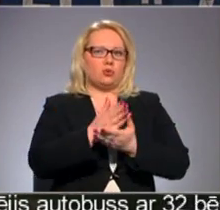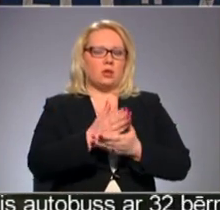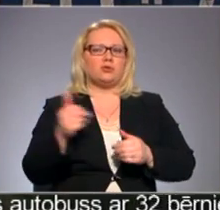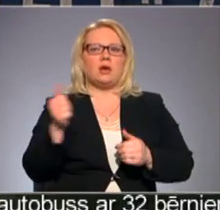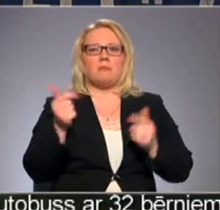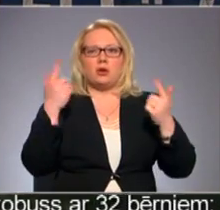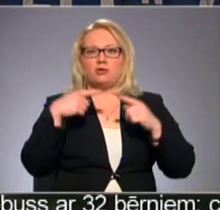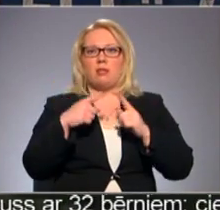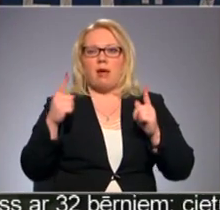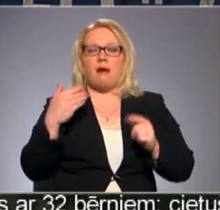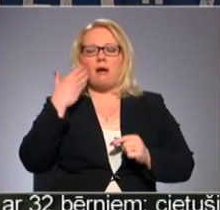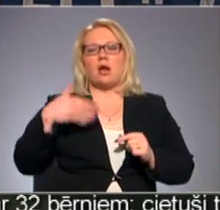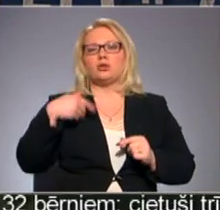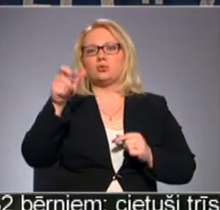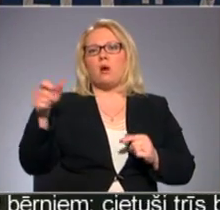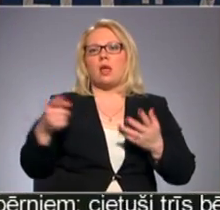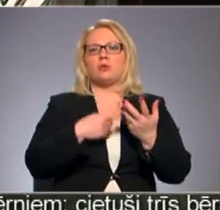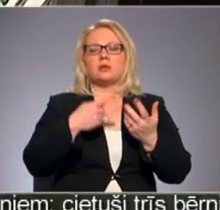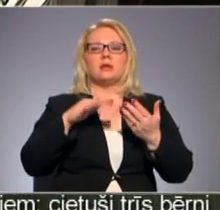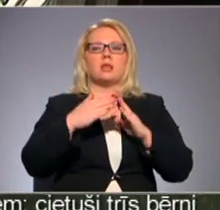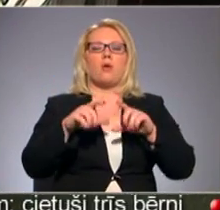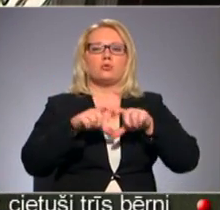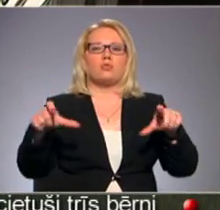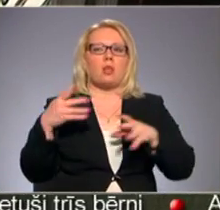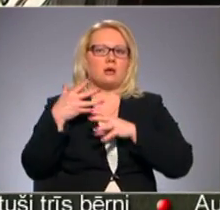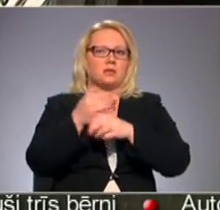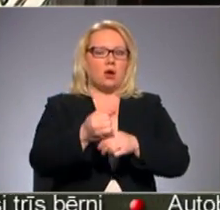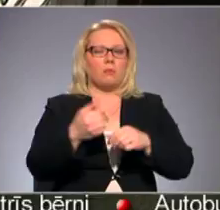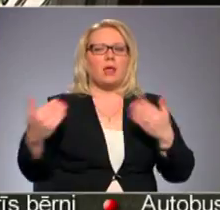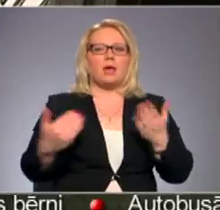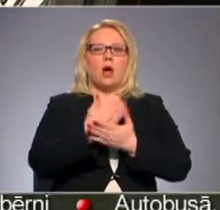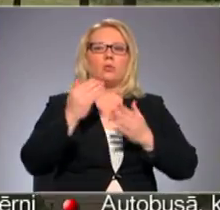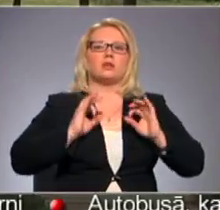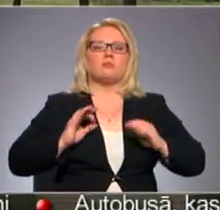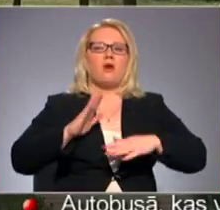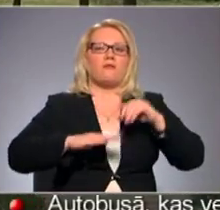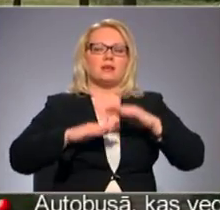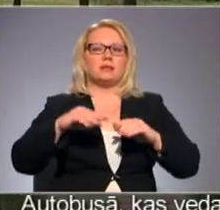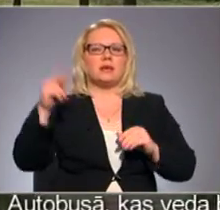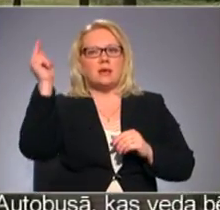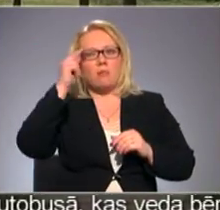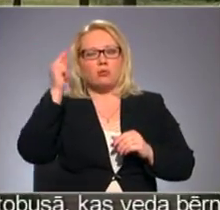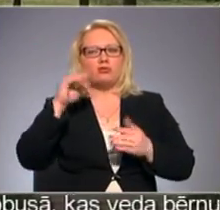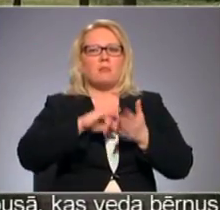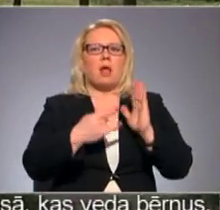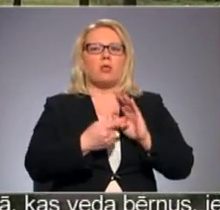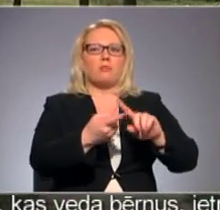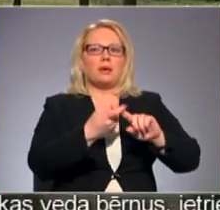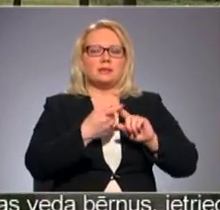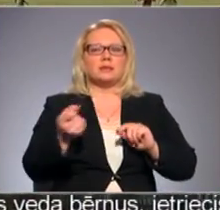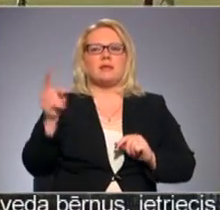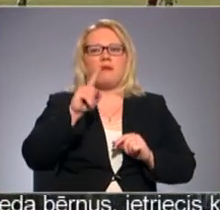īpaši laikā, kad skolēnu skaits lauku skolās sarūk, bet ar jaunas profesijas apgūšanu plāno piesaistīt